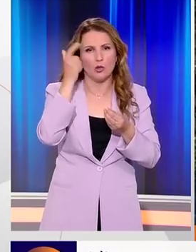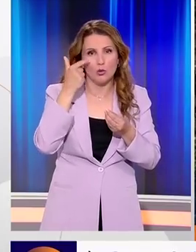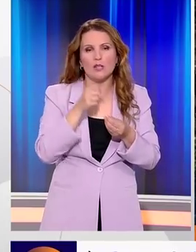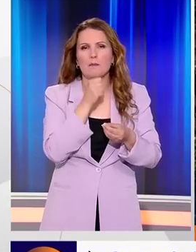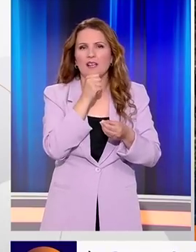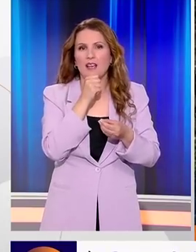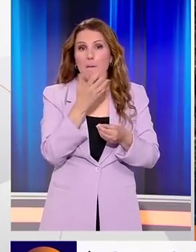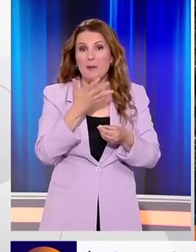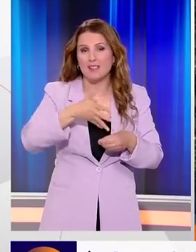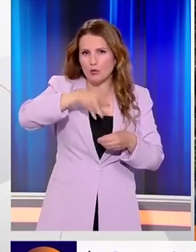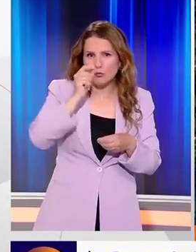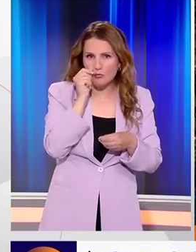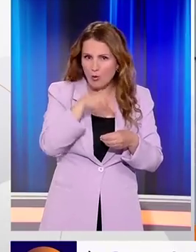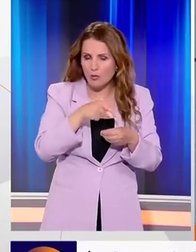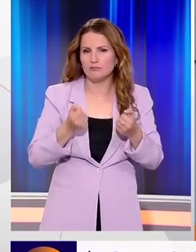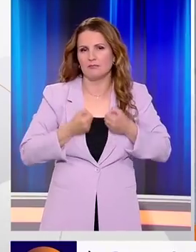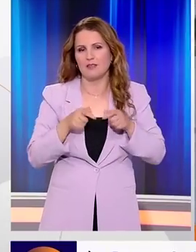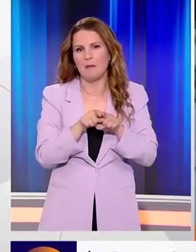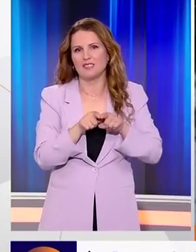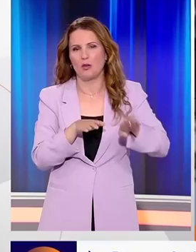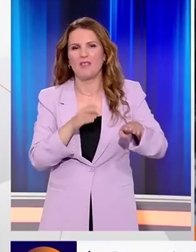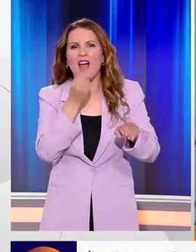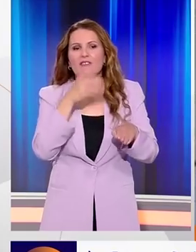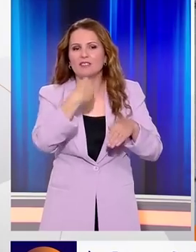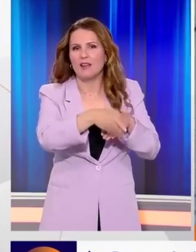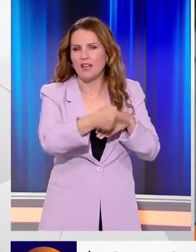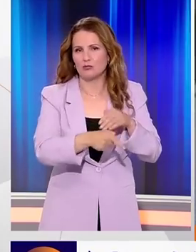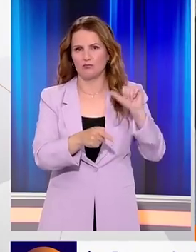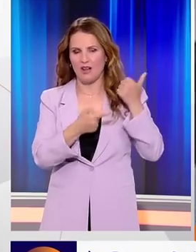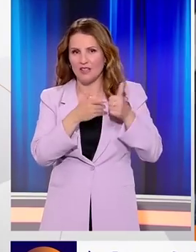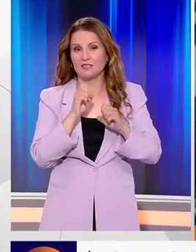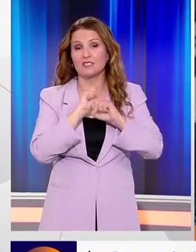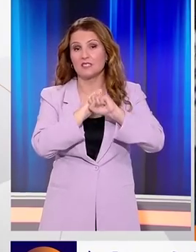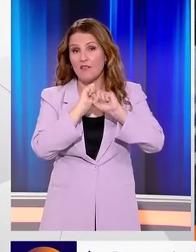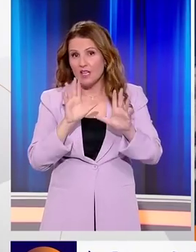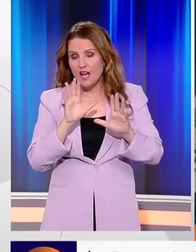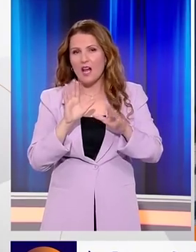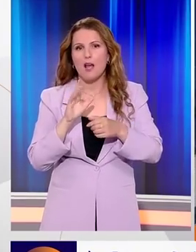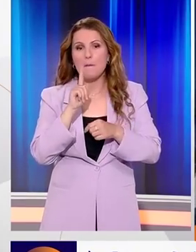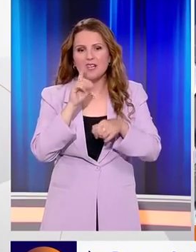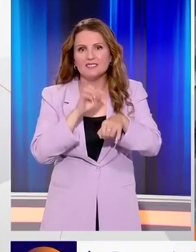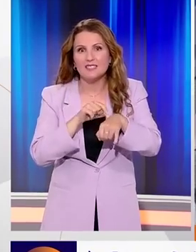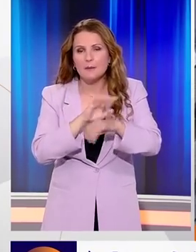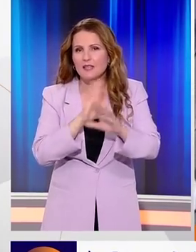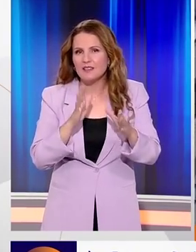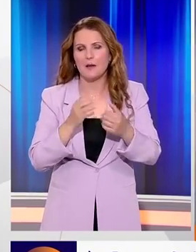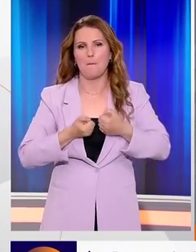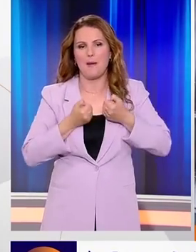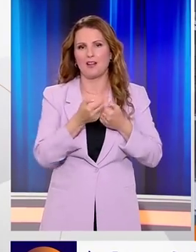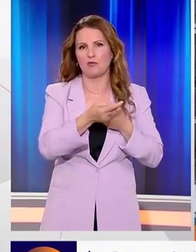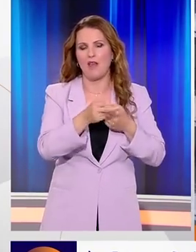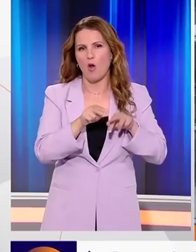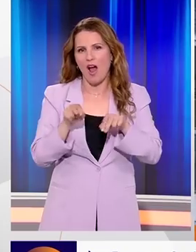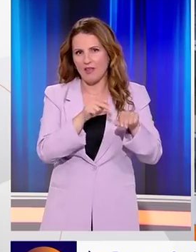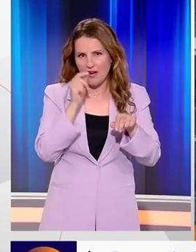5χρονος Μιχάλης έπαιζε με το αδερφάκι του στην αυλή του σπιτιού της γιαγιάς. Ξαφνικά, μέσα σε μια στιγμή, το παιχνίδι